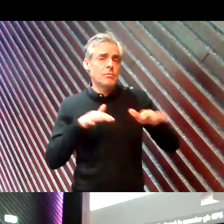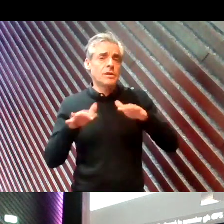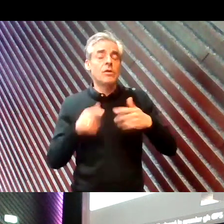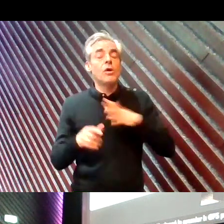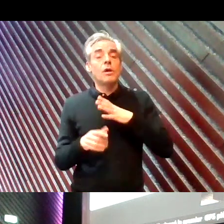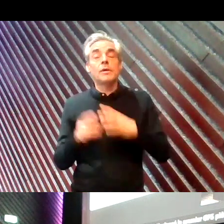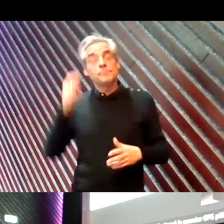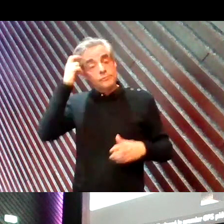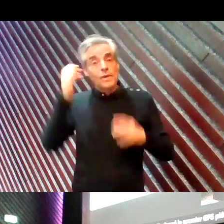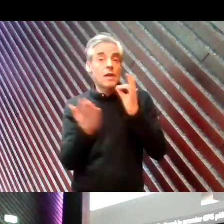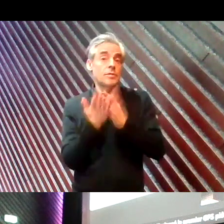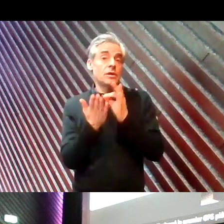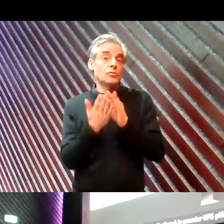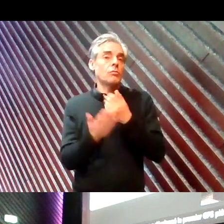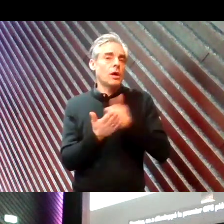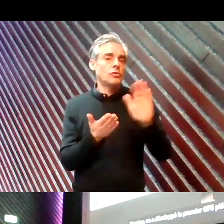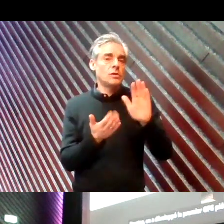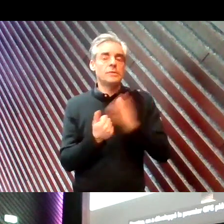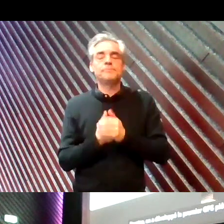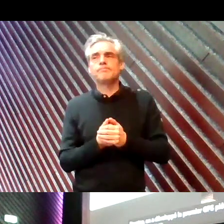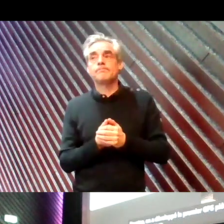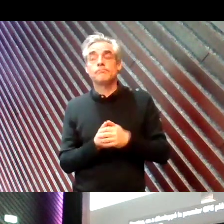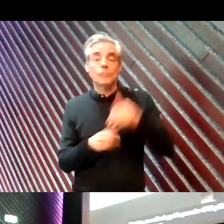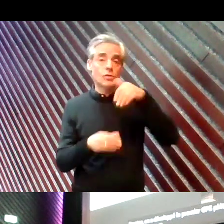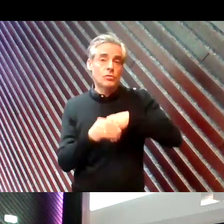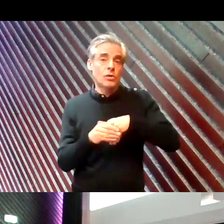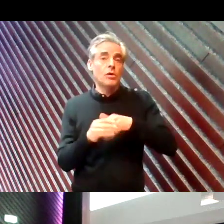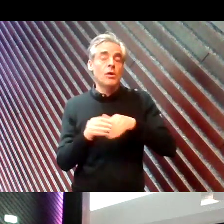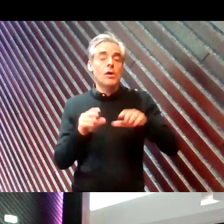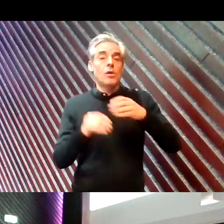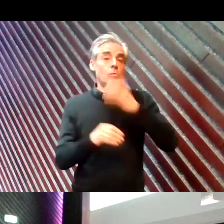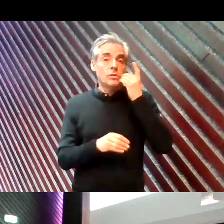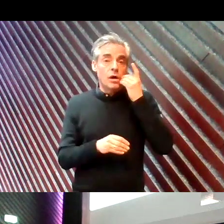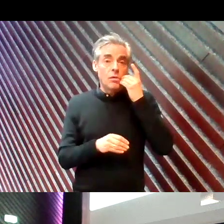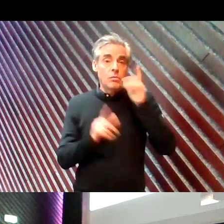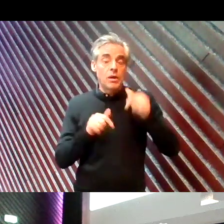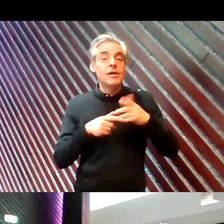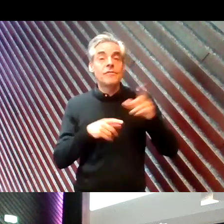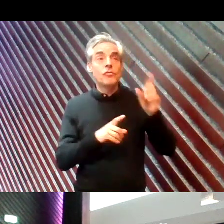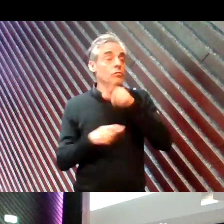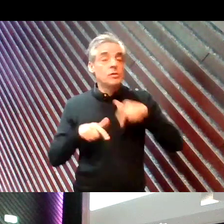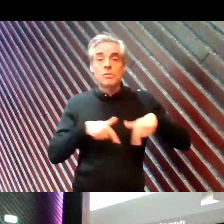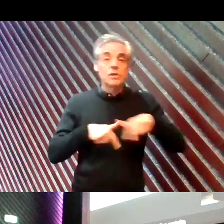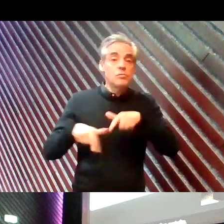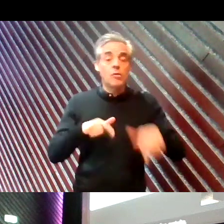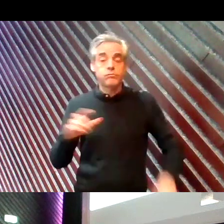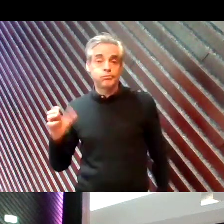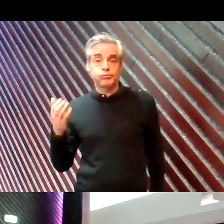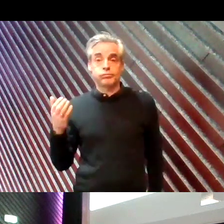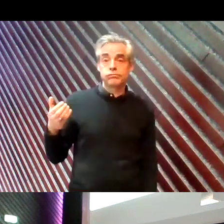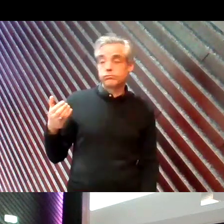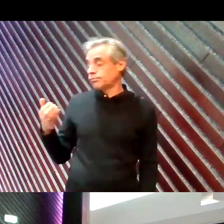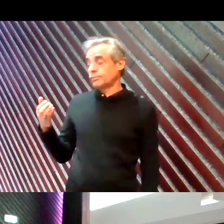nous avons une application qui est gratuite qui est disponible sur les smartphones et lors de vos déplacements, vous suffit de